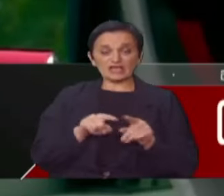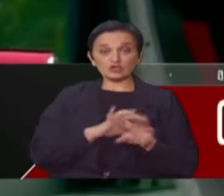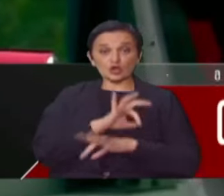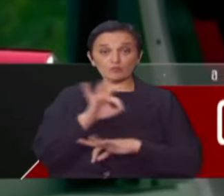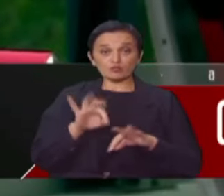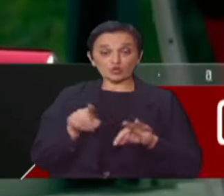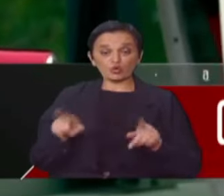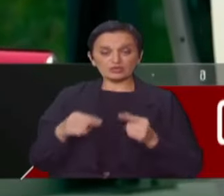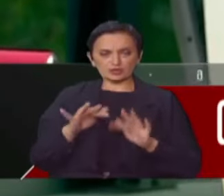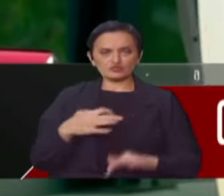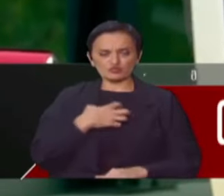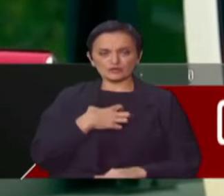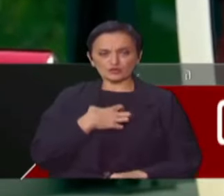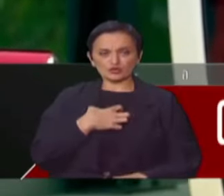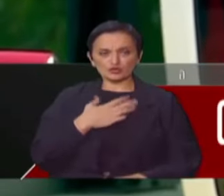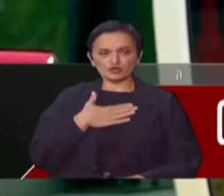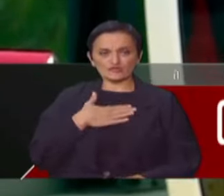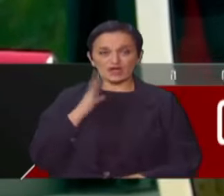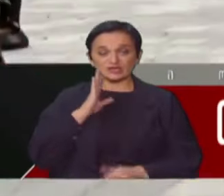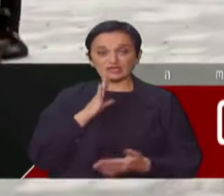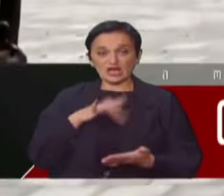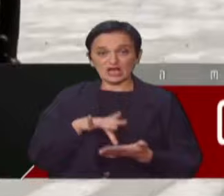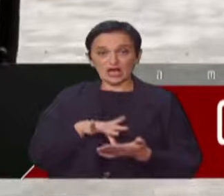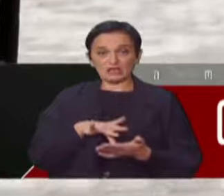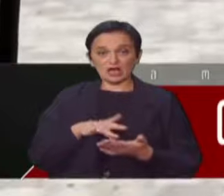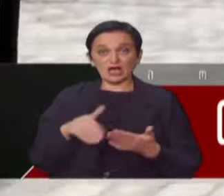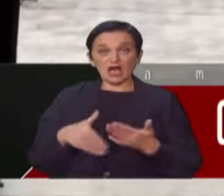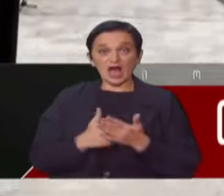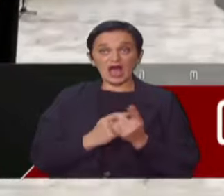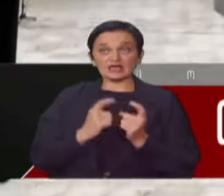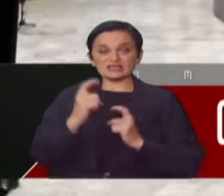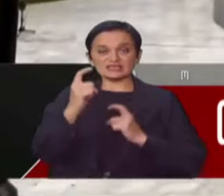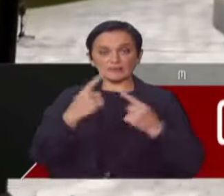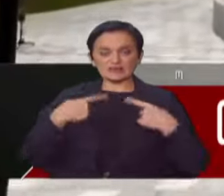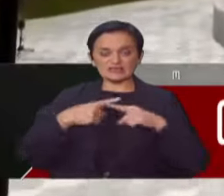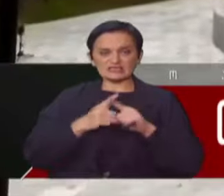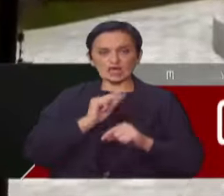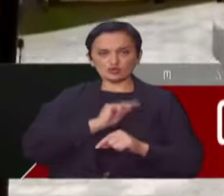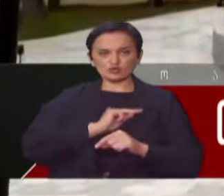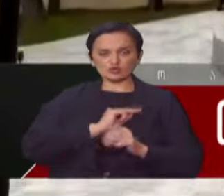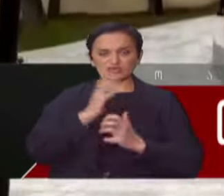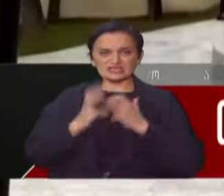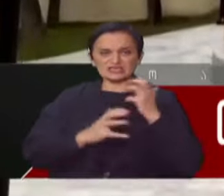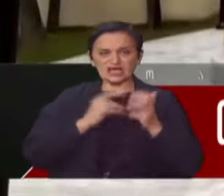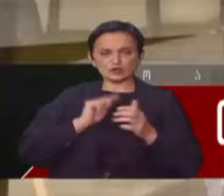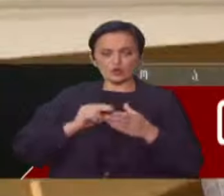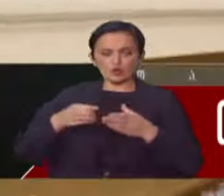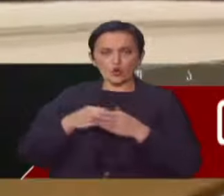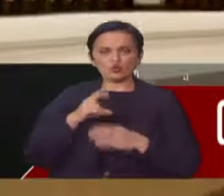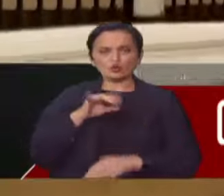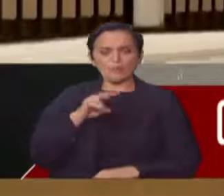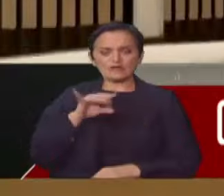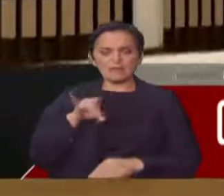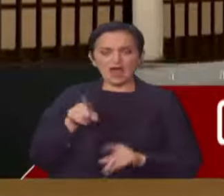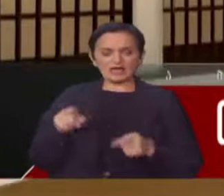პროექტების განხორციელება მნიშვნელოვანია ჩვენი დედაქალაქისთვის. ახალი საბაგირო საინჟინრო სამუშაოების საერთაშორისო კომპანია